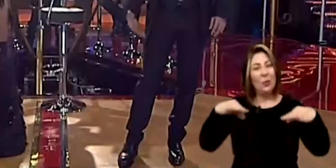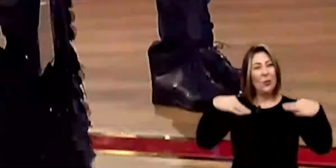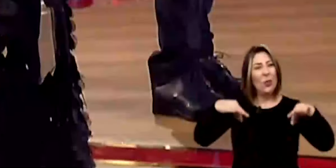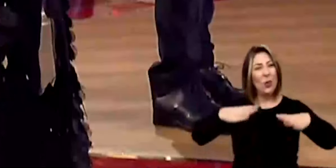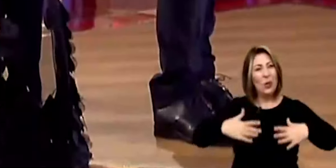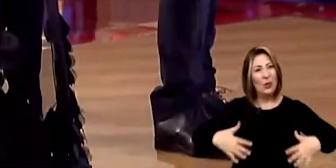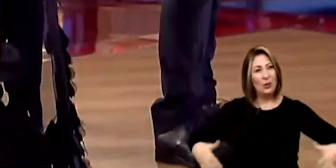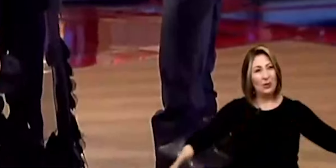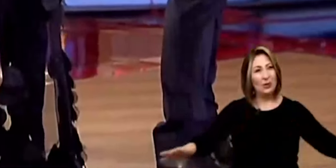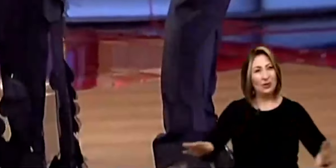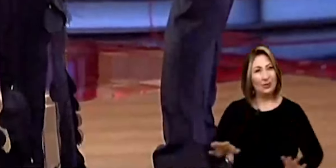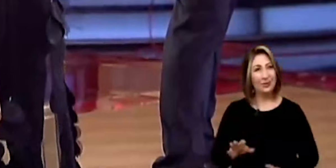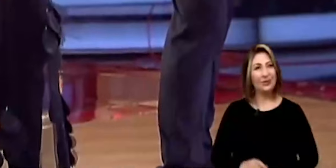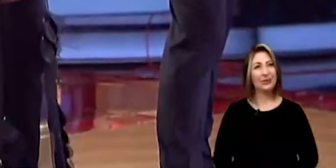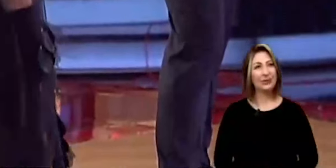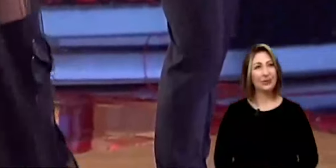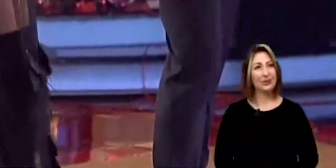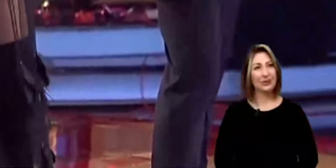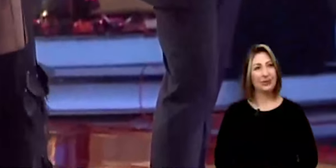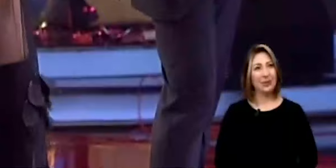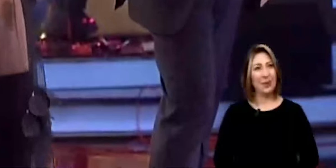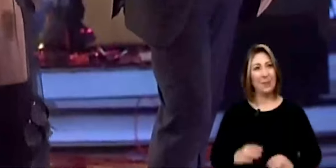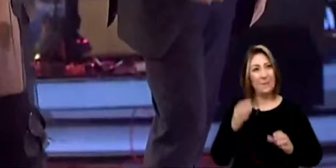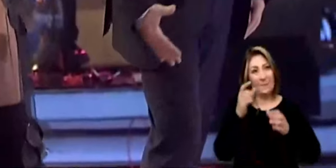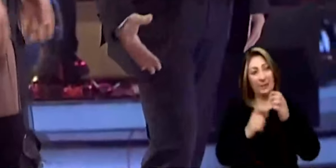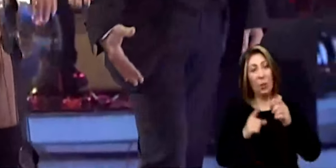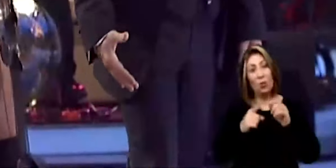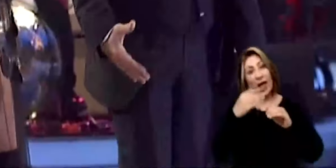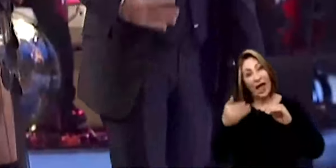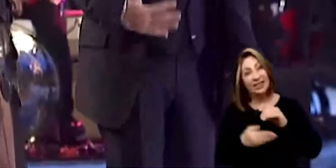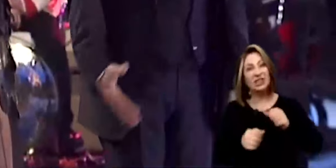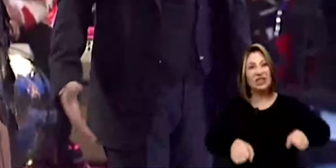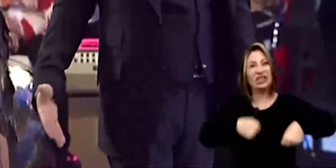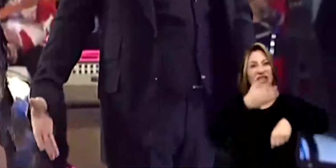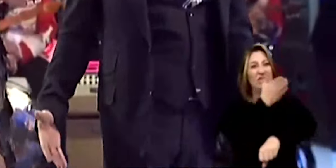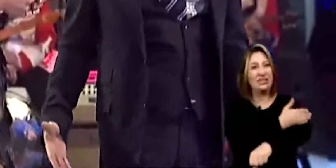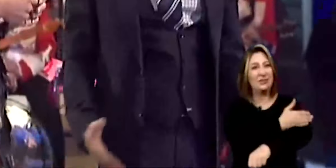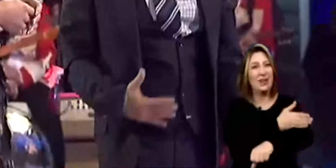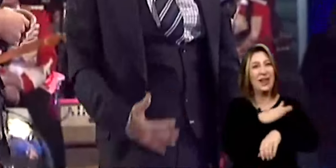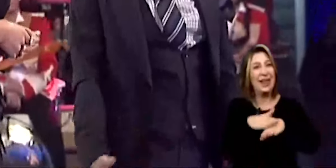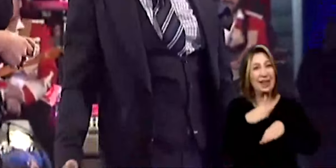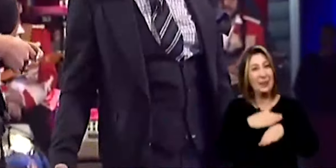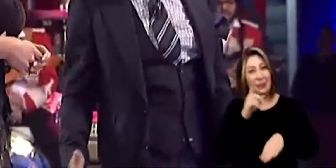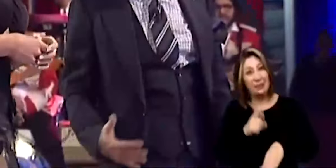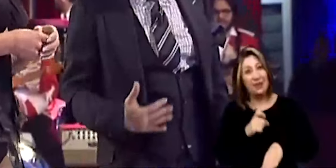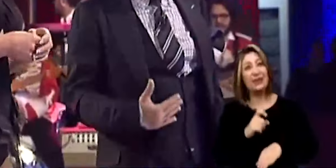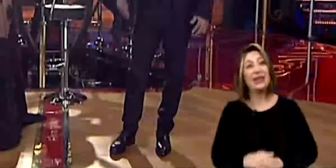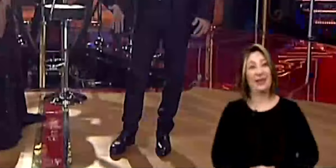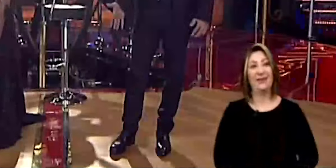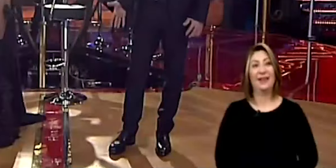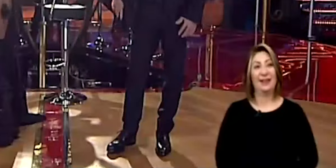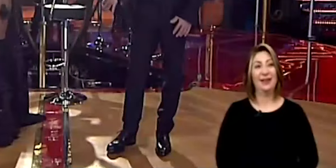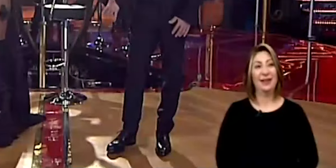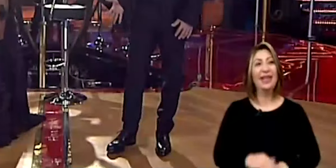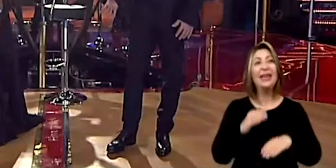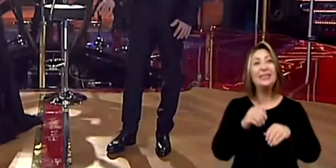bir kısım tülle saklanmış bacaklar ve onun altında çizmeli kedi misiniz onun altında? Evet, çizmeli pisi